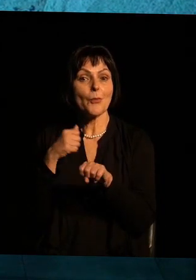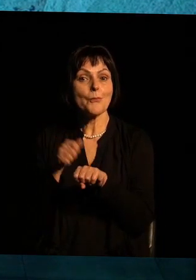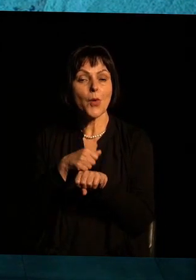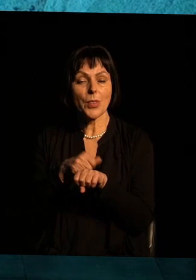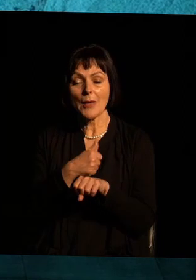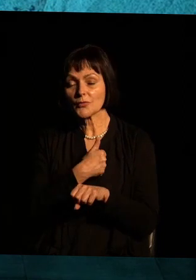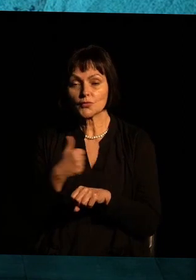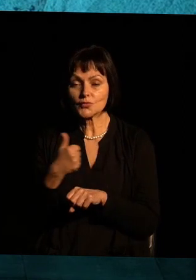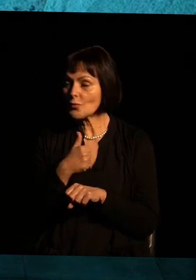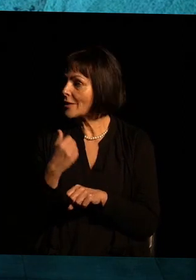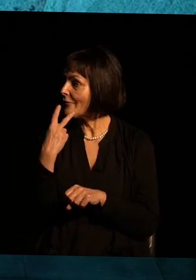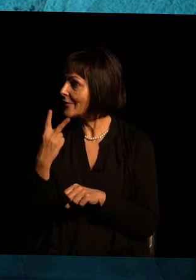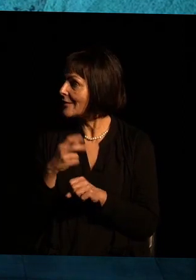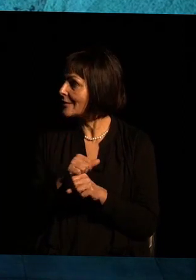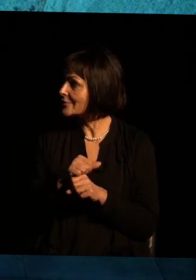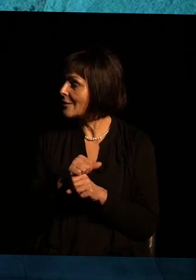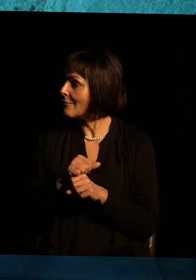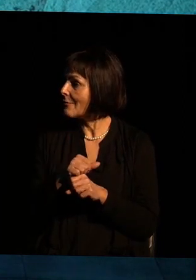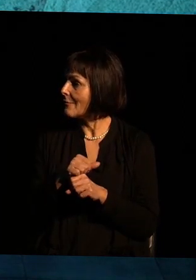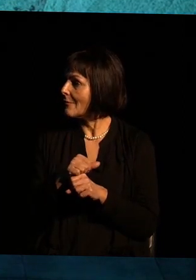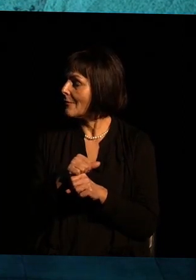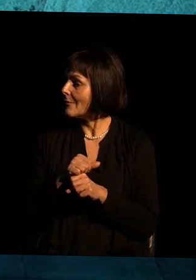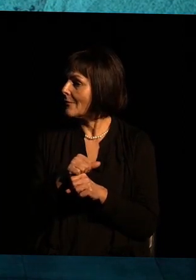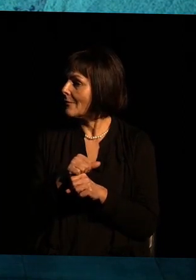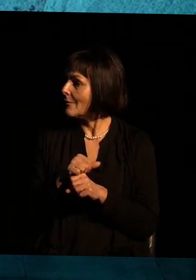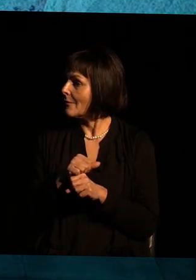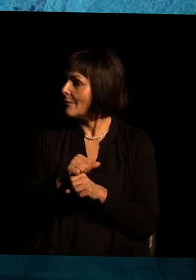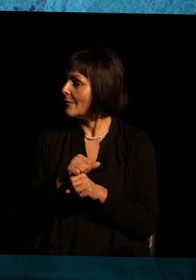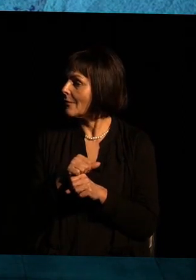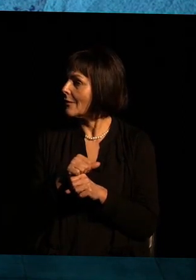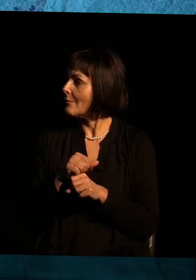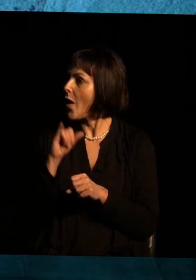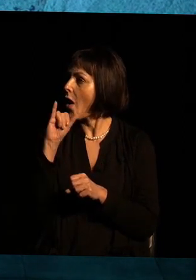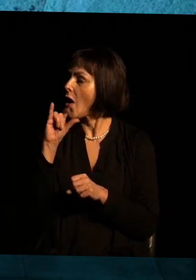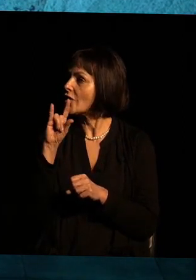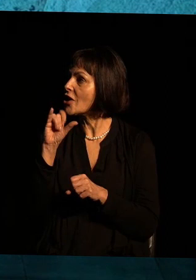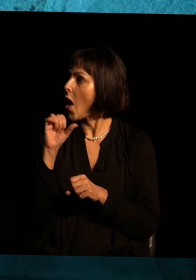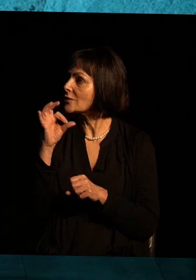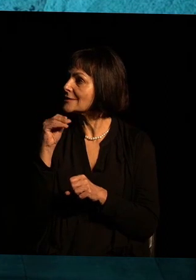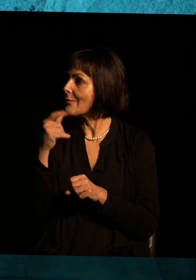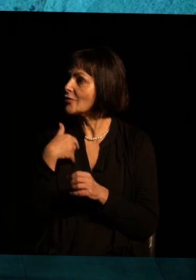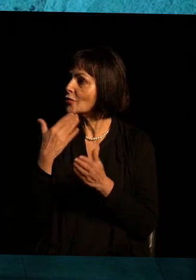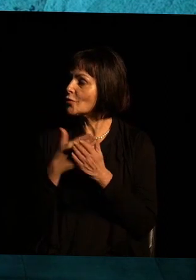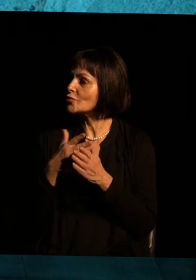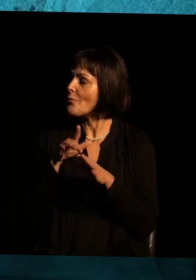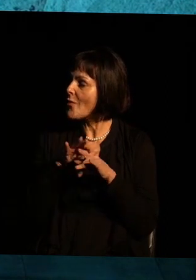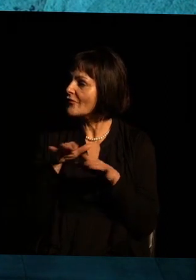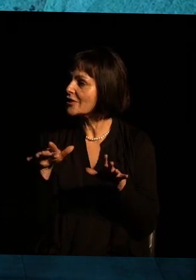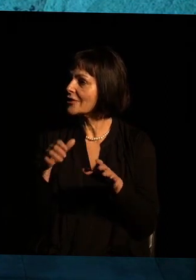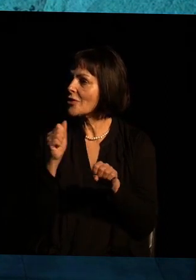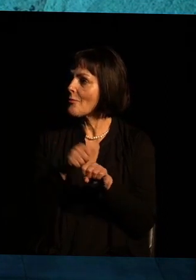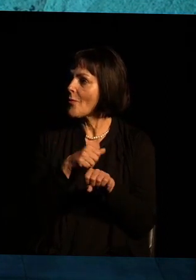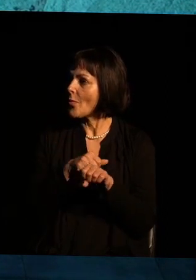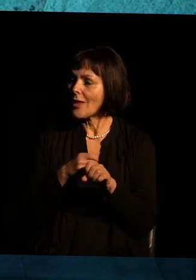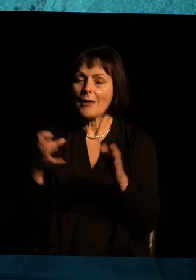Super Friction, prawda, który tam widzimy po lewej, bo w Yosemitach już wtedy się powszechnie stosowało te takie buty